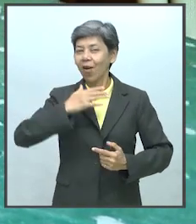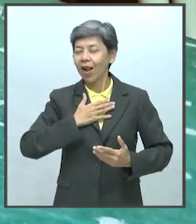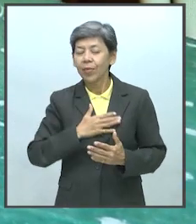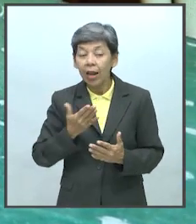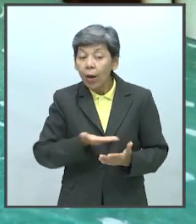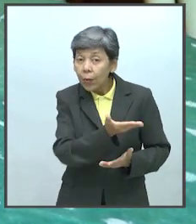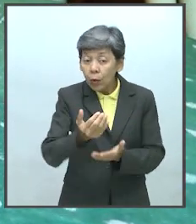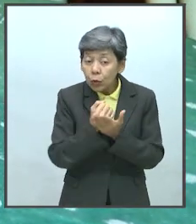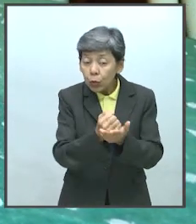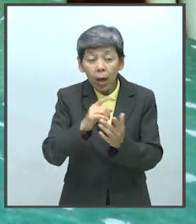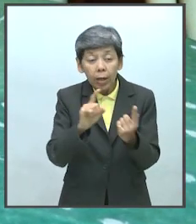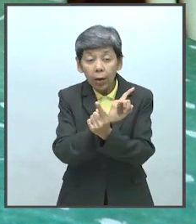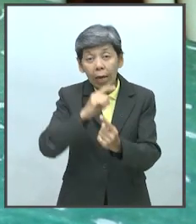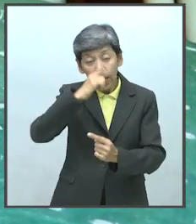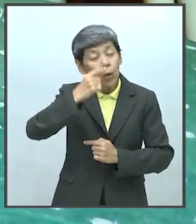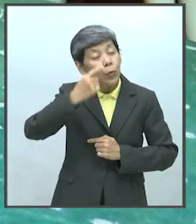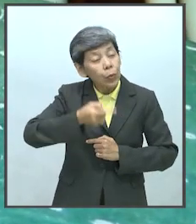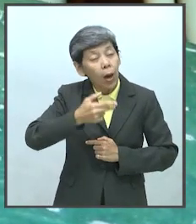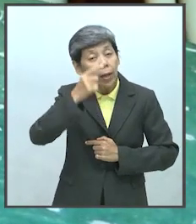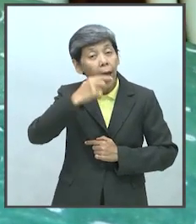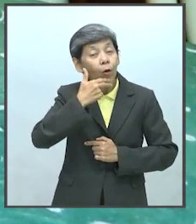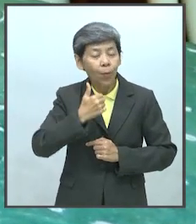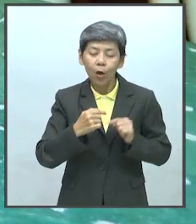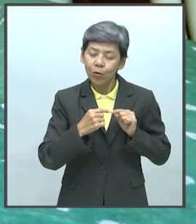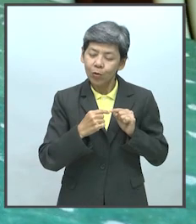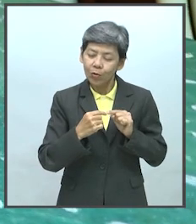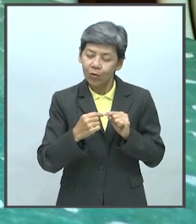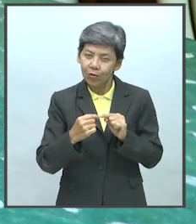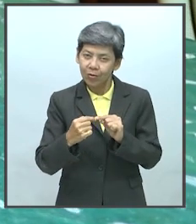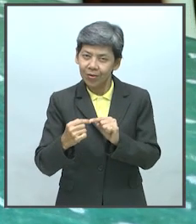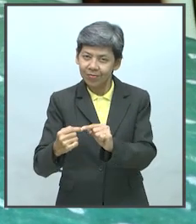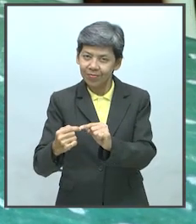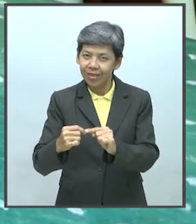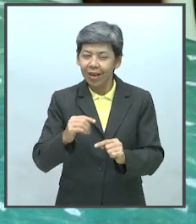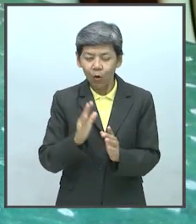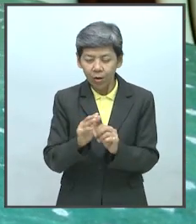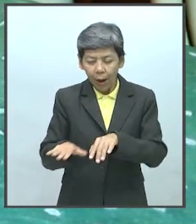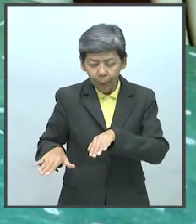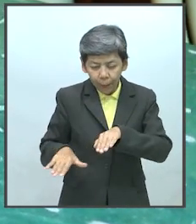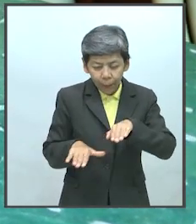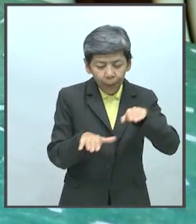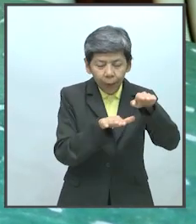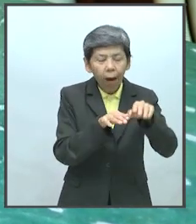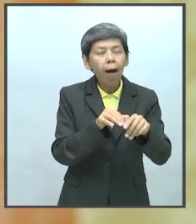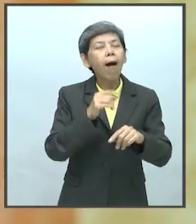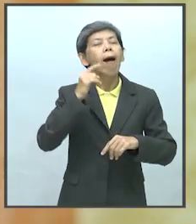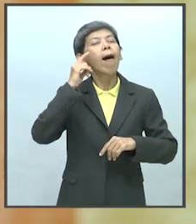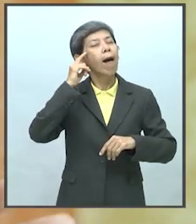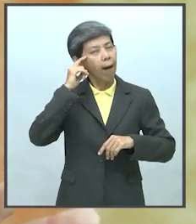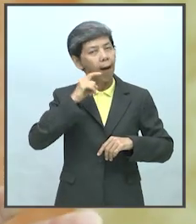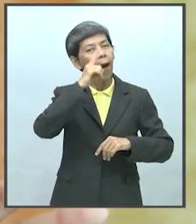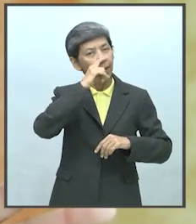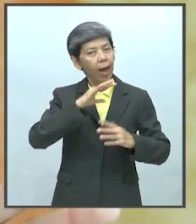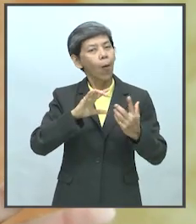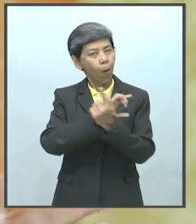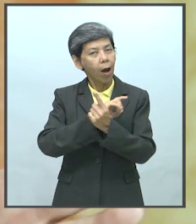กันอนุรักษ์ขนมไทยไว้ก็จะได้สืบทอดต่อไปเพื่อที่ว่าคนรุ่นหลังๆของเราเนี่ยจะได้รู้จักขนมไทยแล้วก็สาม